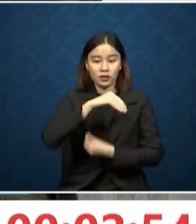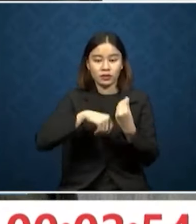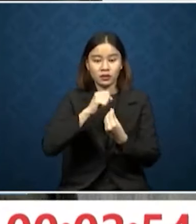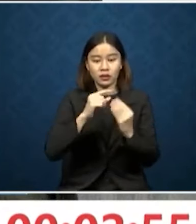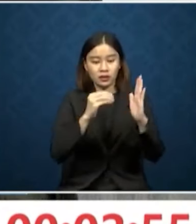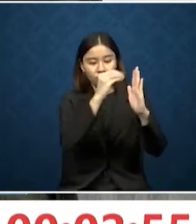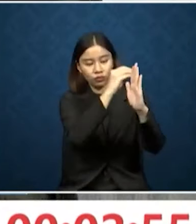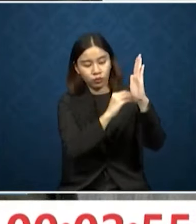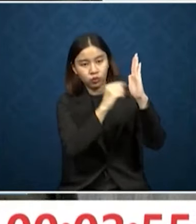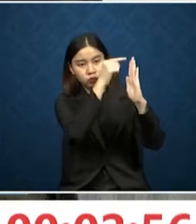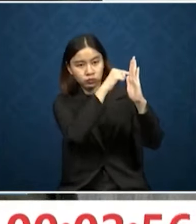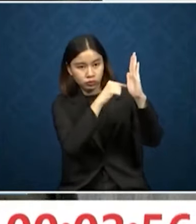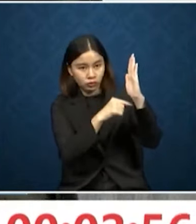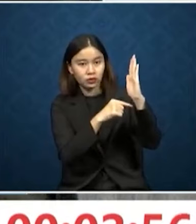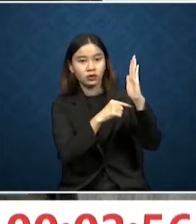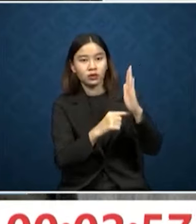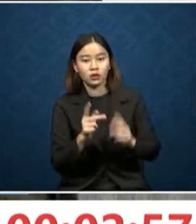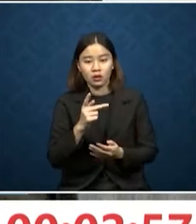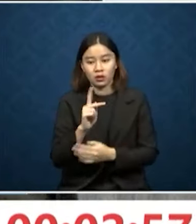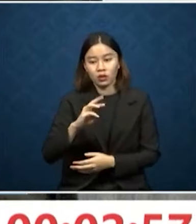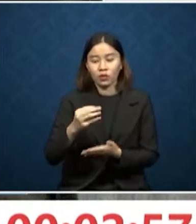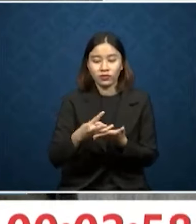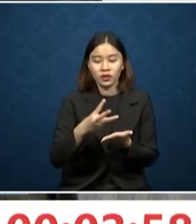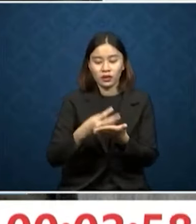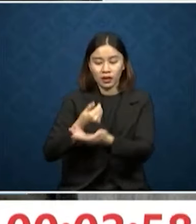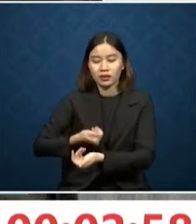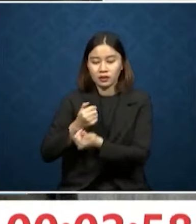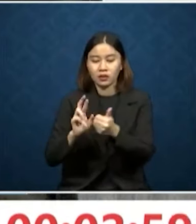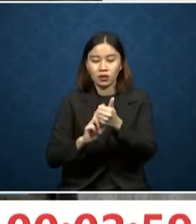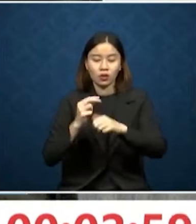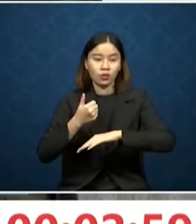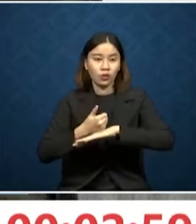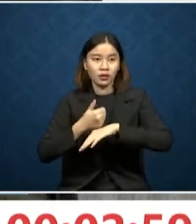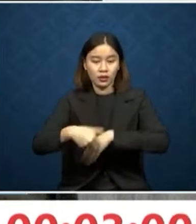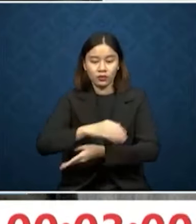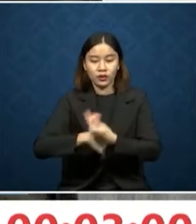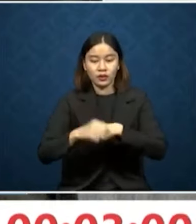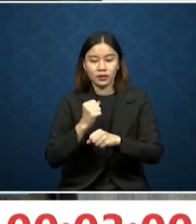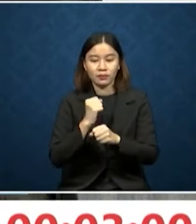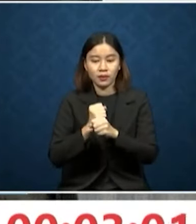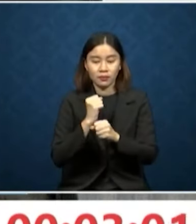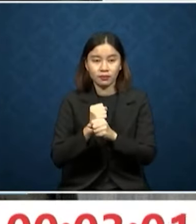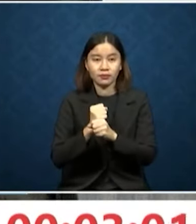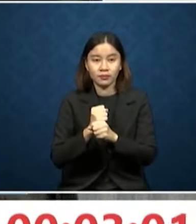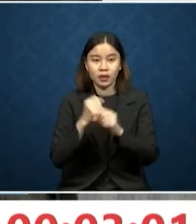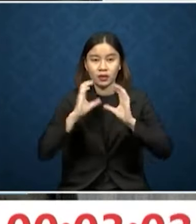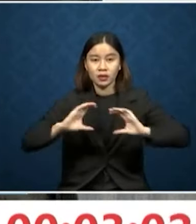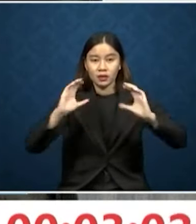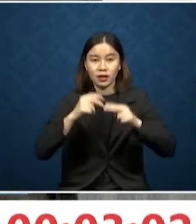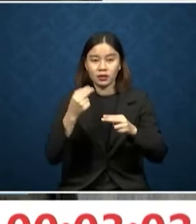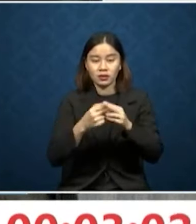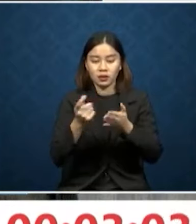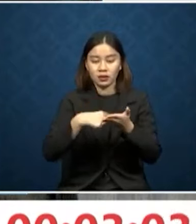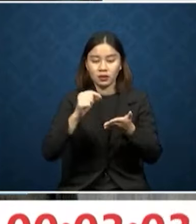แดนกรมวิชาการเกษตรโดยรองอธิบดีปฏิบัติการราชการแทนได้เซ็นคำ